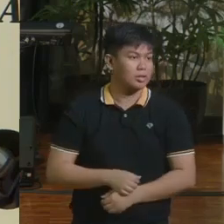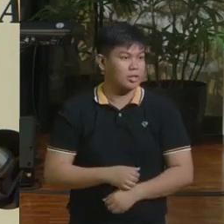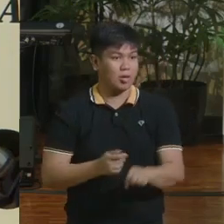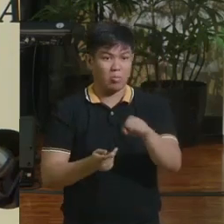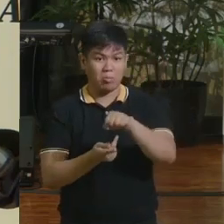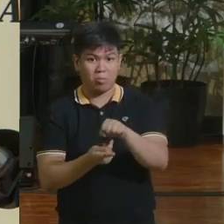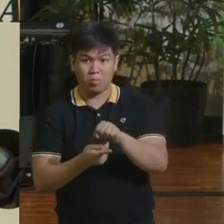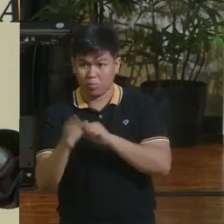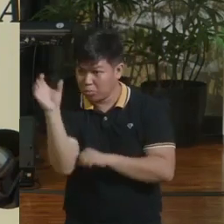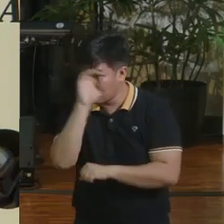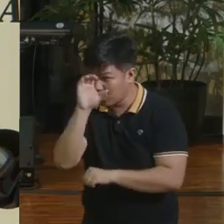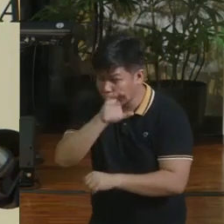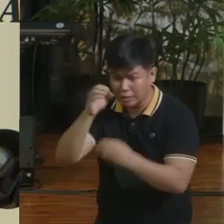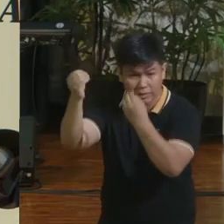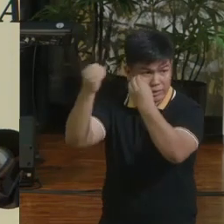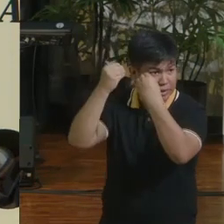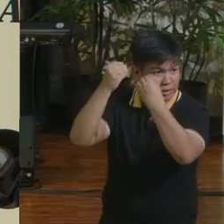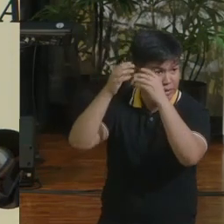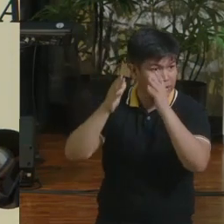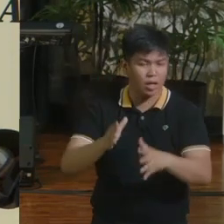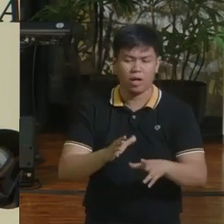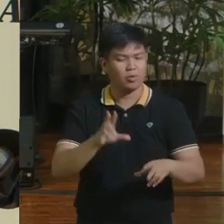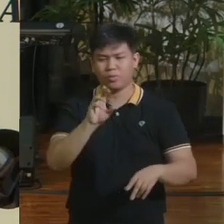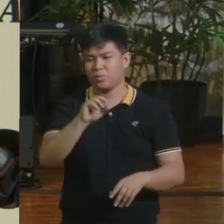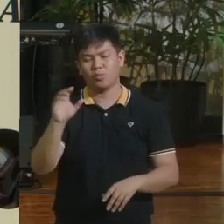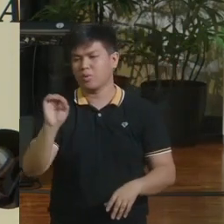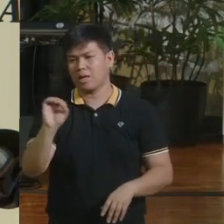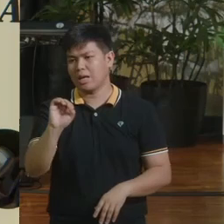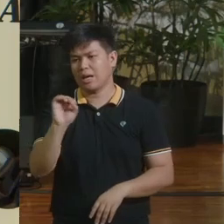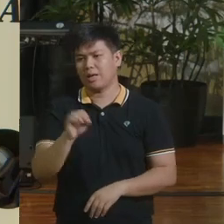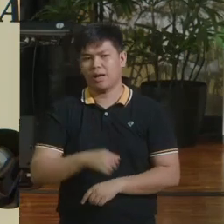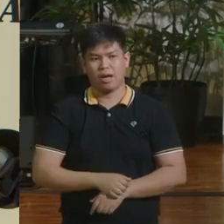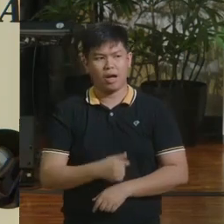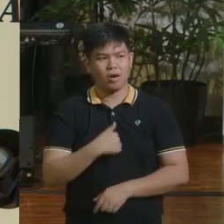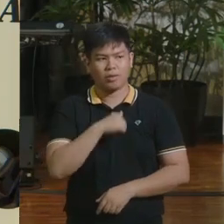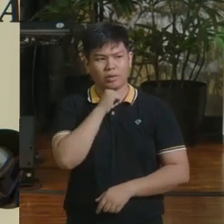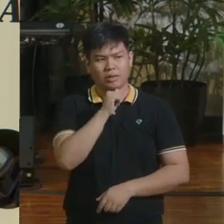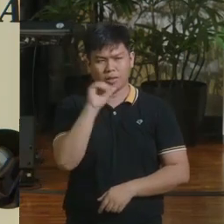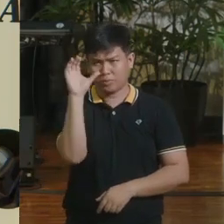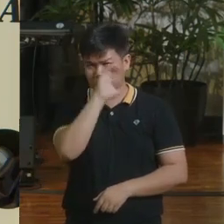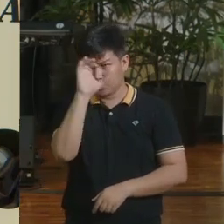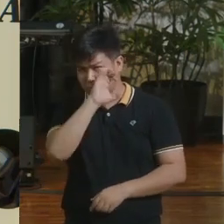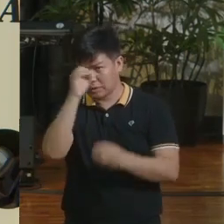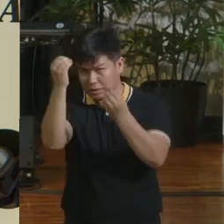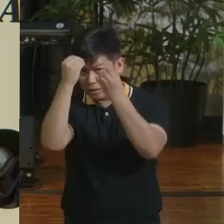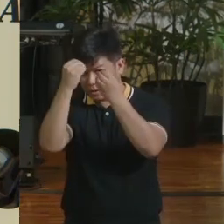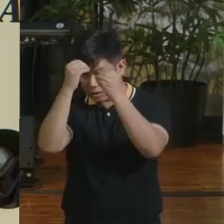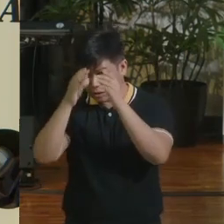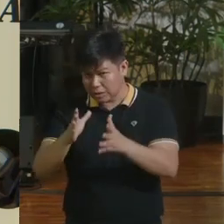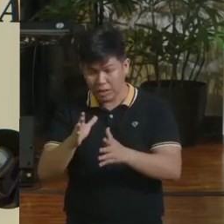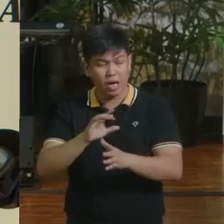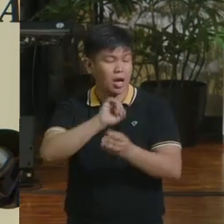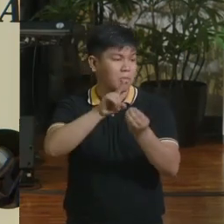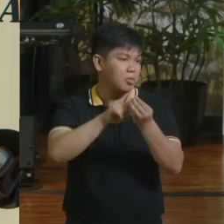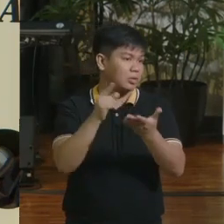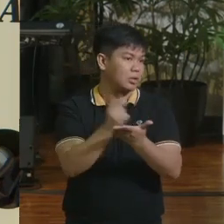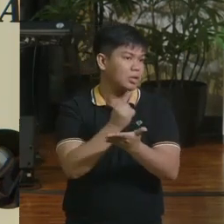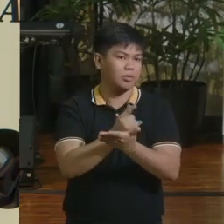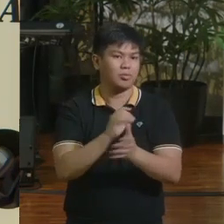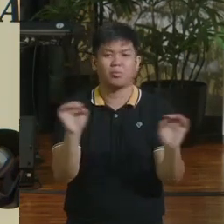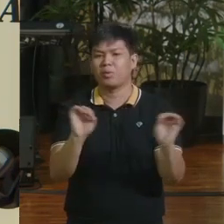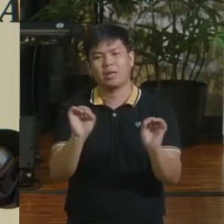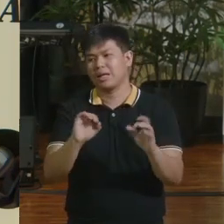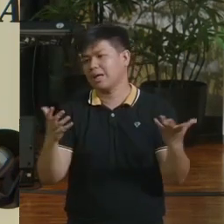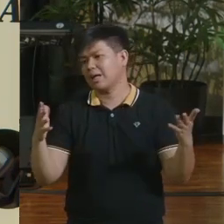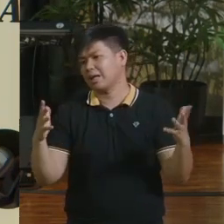ka sa yung teacher. Ganon yung word na yun. Sabi niya, I did not consult to learn something from anyone, flesh and